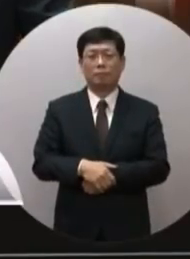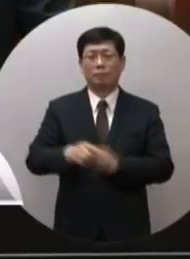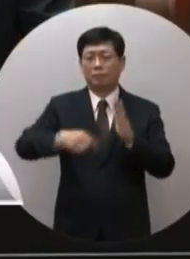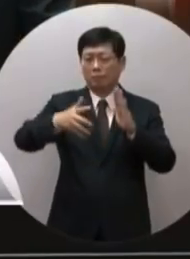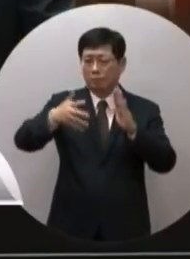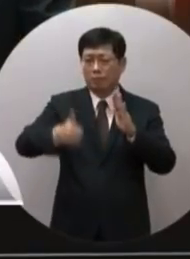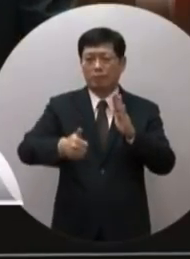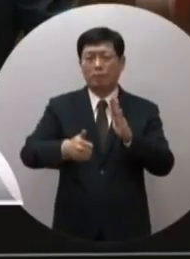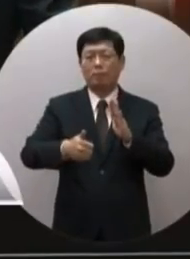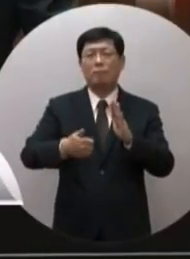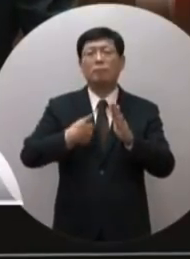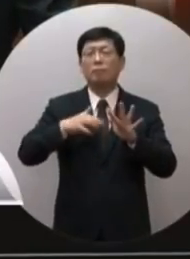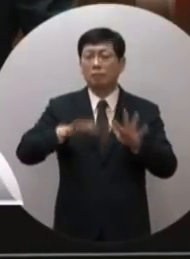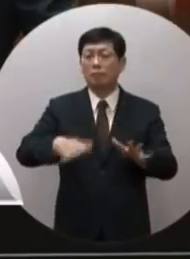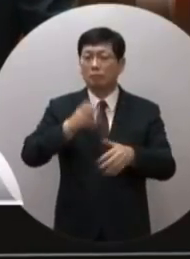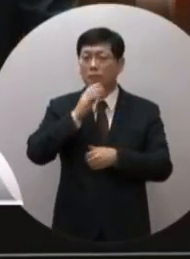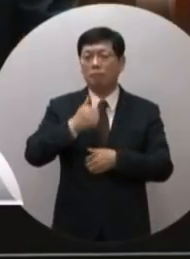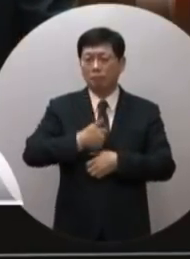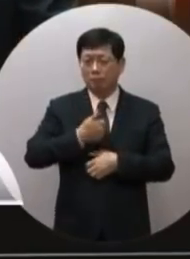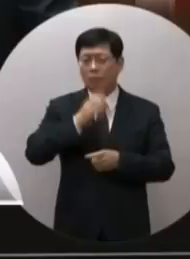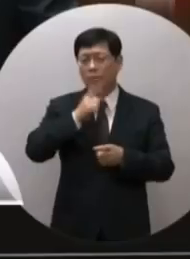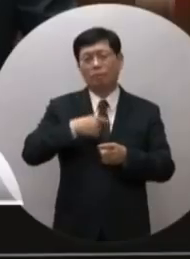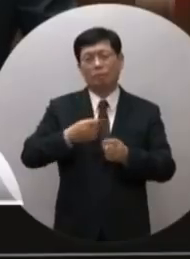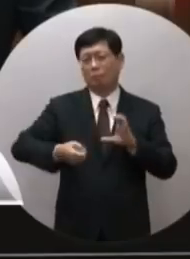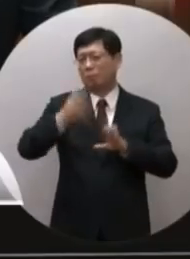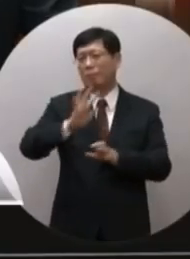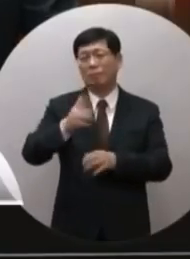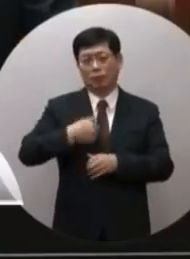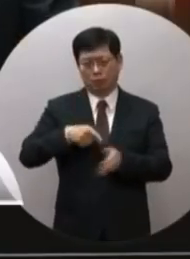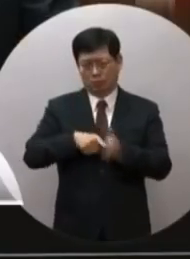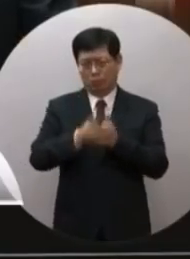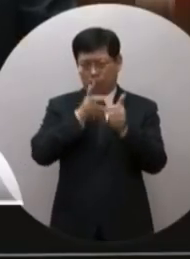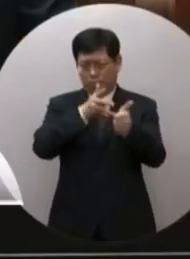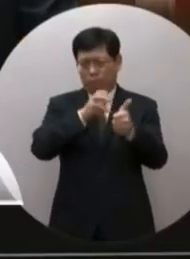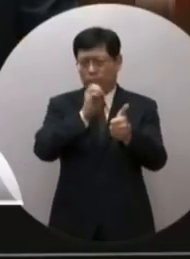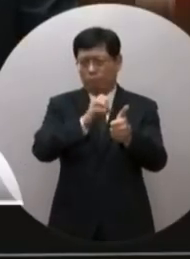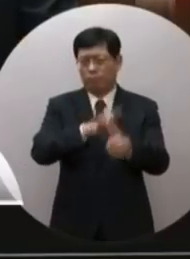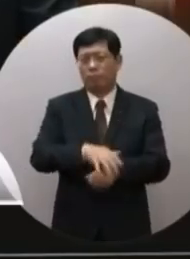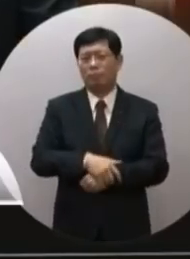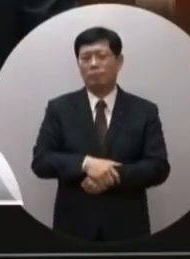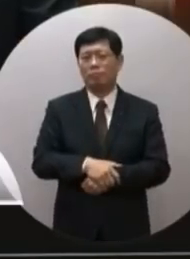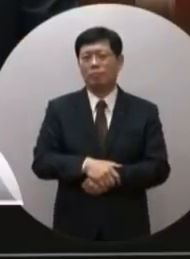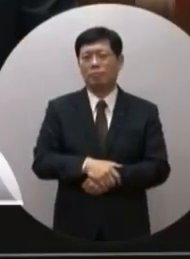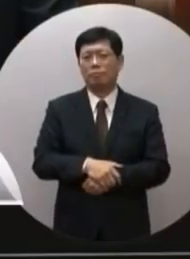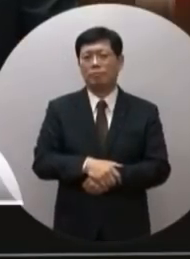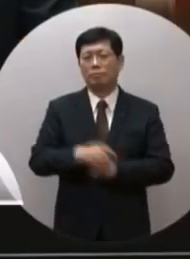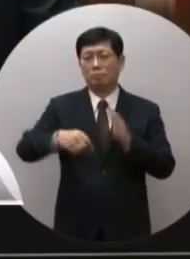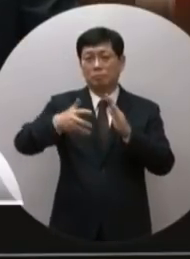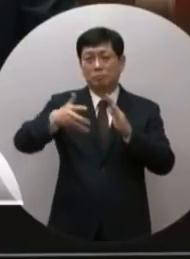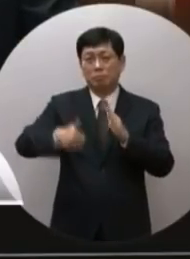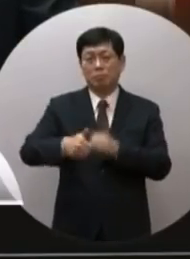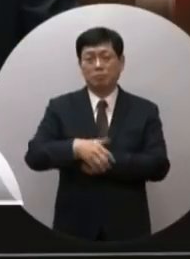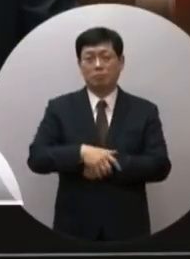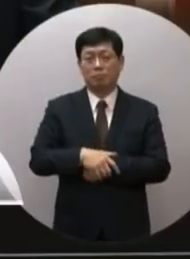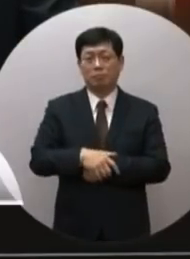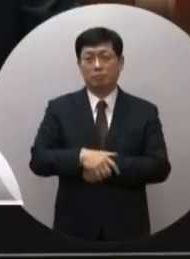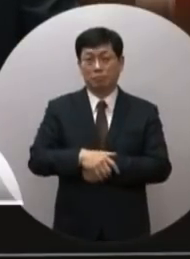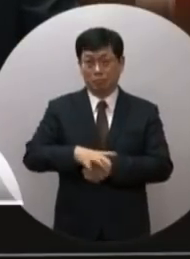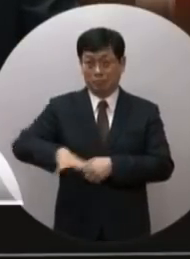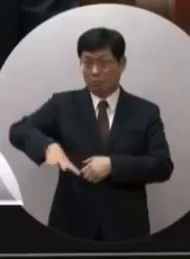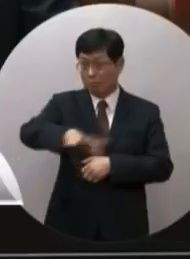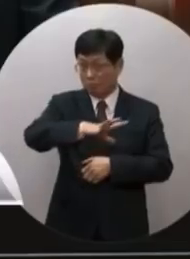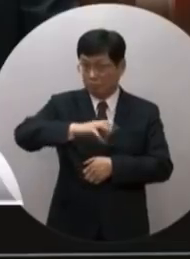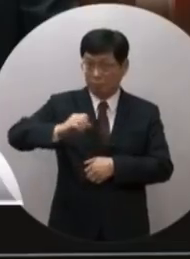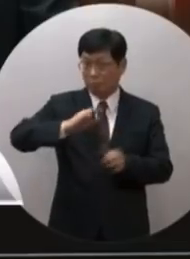院长啊，我今天就教他尽量不要秀出来，我要直接来跟您对谈。好，院长，现在的整